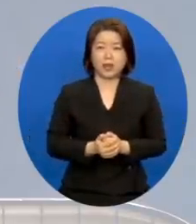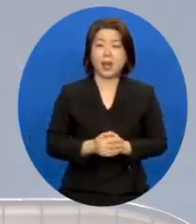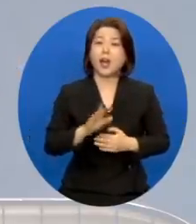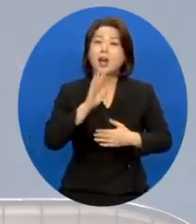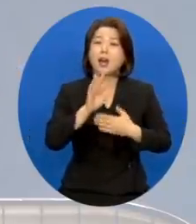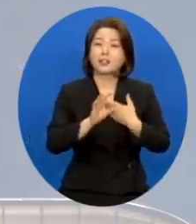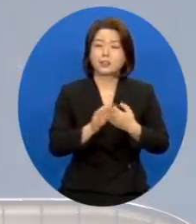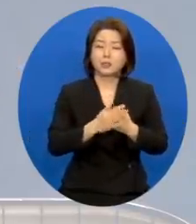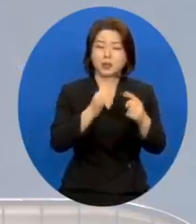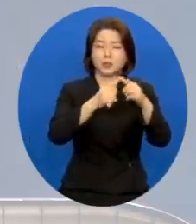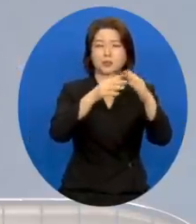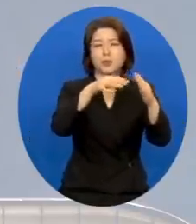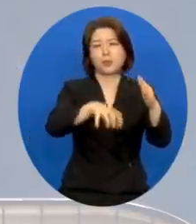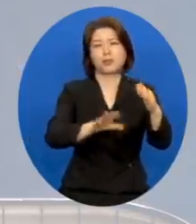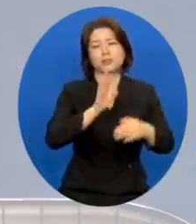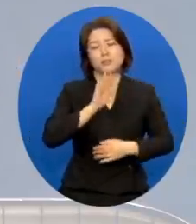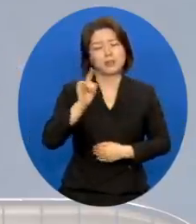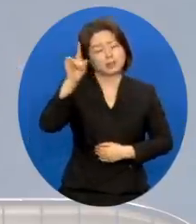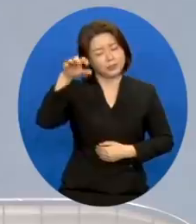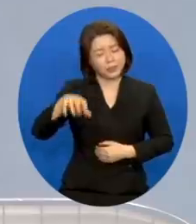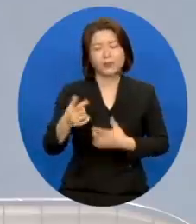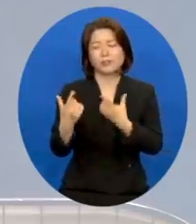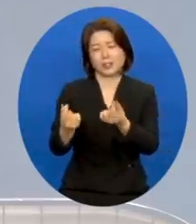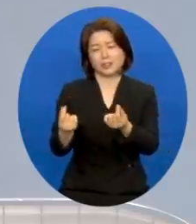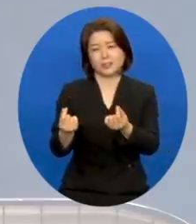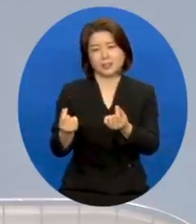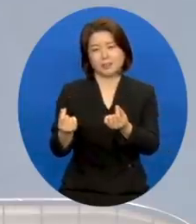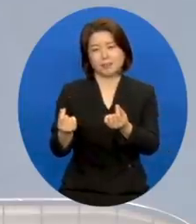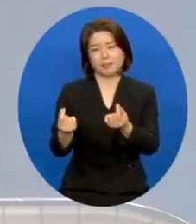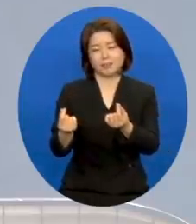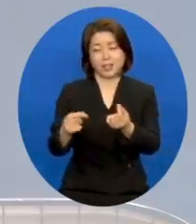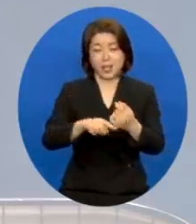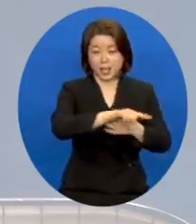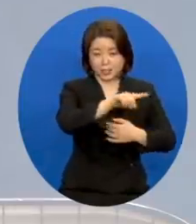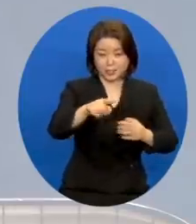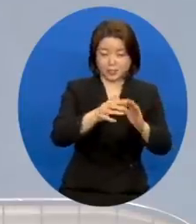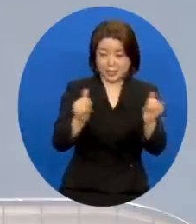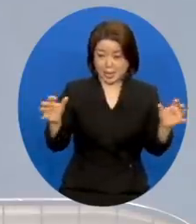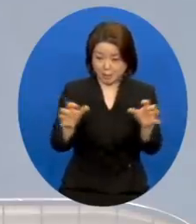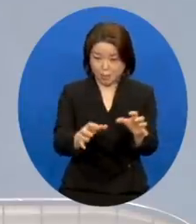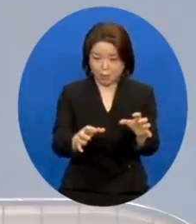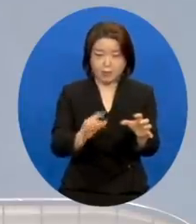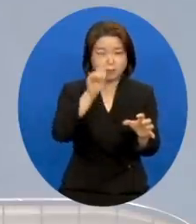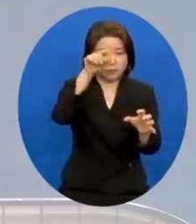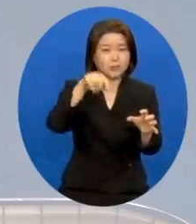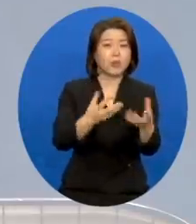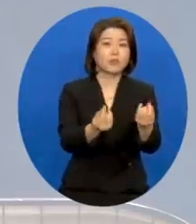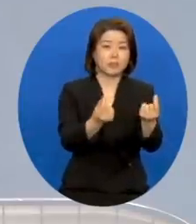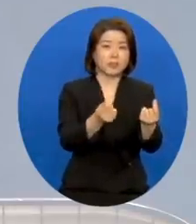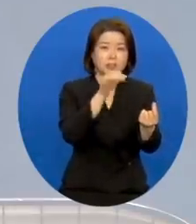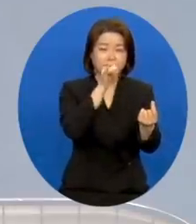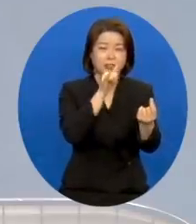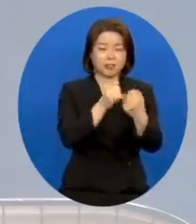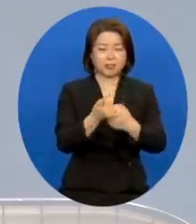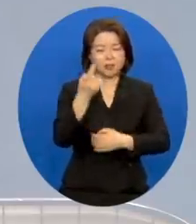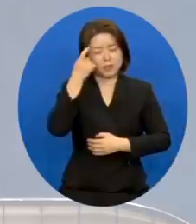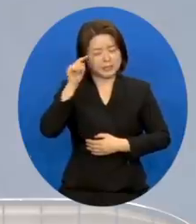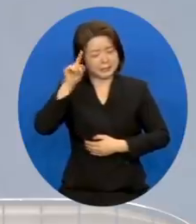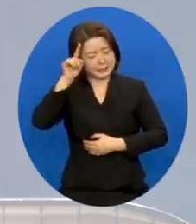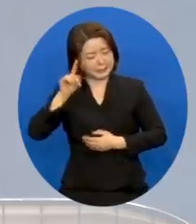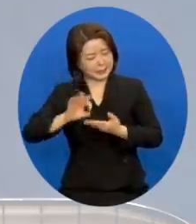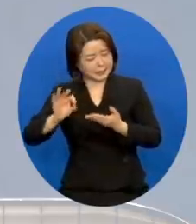정말 천국 같은 교회가 돼요 그런 사람들끼리 모인 교회가 되면 그런데 왜 그렇게 신경 쓰는 게 많고